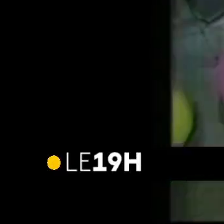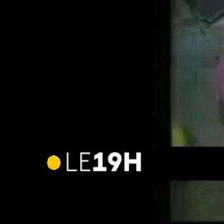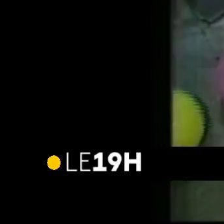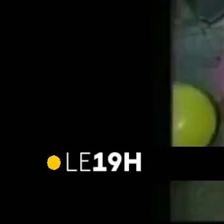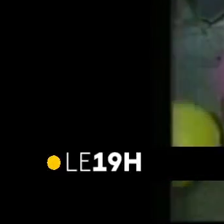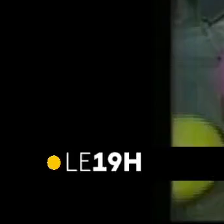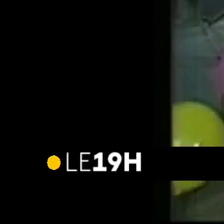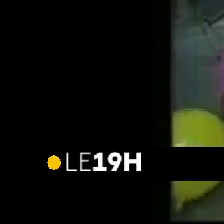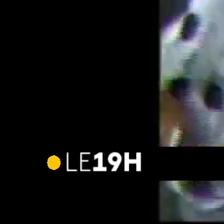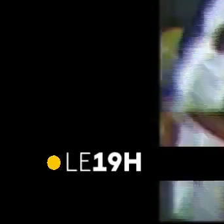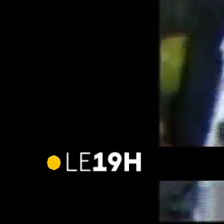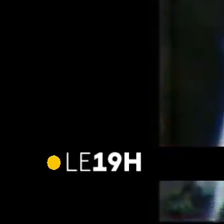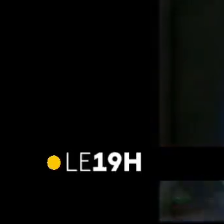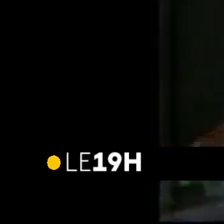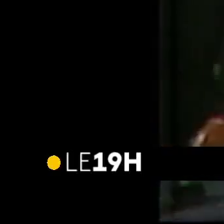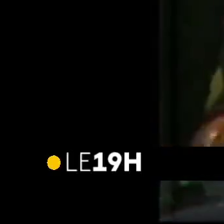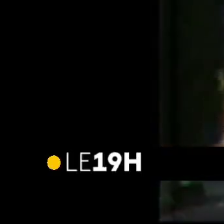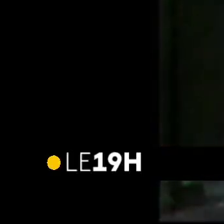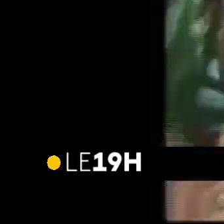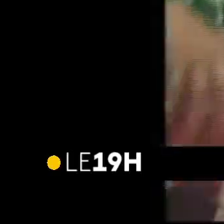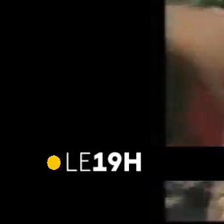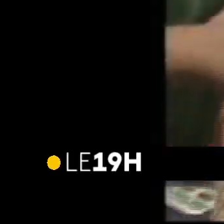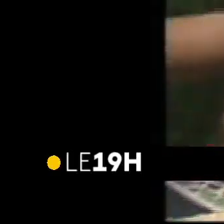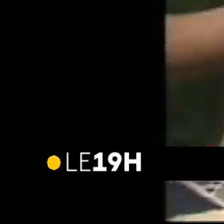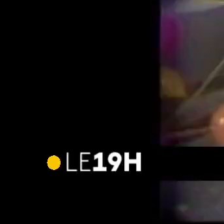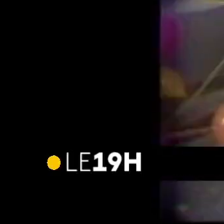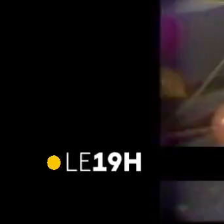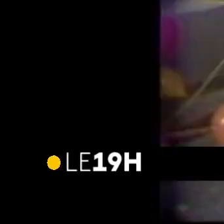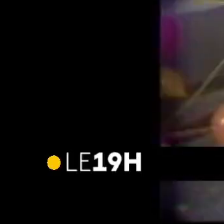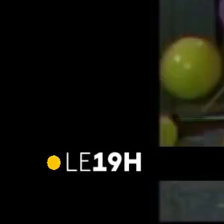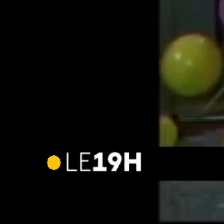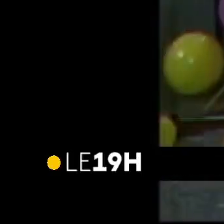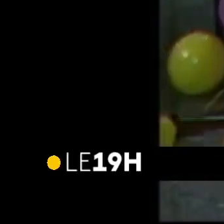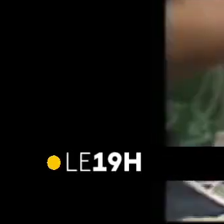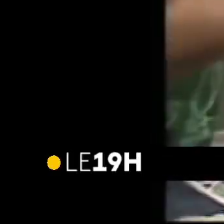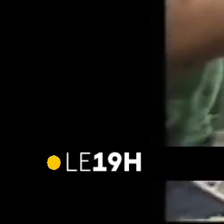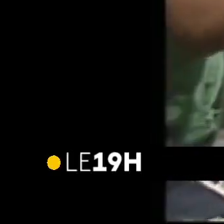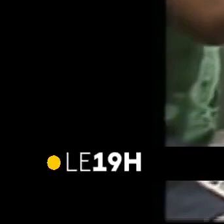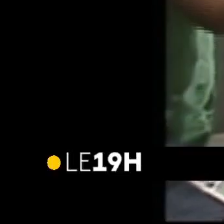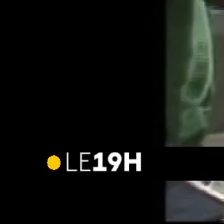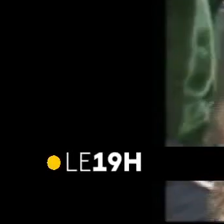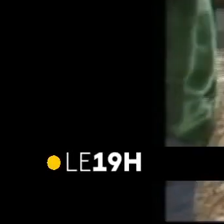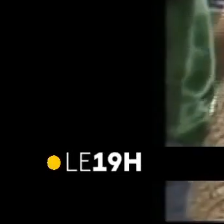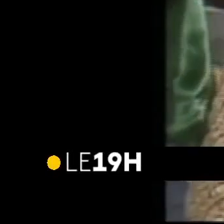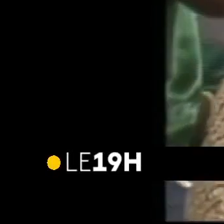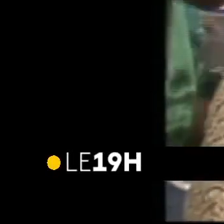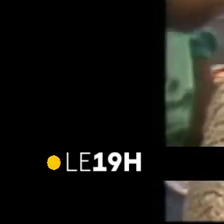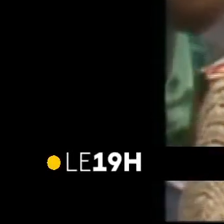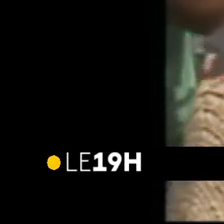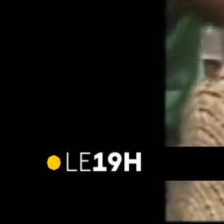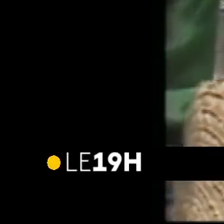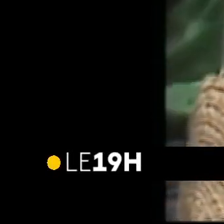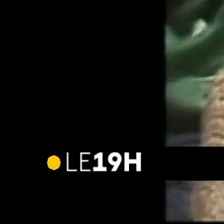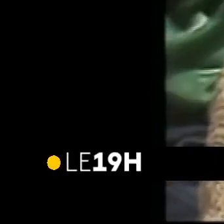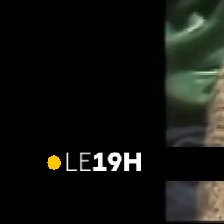chapeaux. Chapeau jaune et ta joli chapeau. Des petits, des gros, des bas, des hauts, des chapeaux.